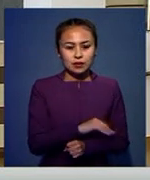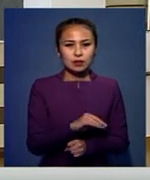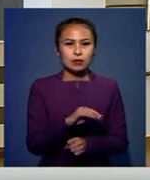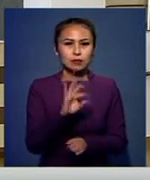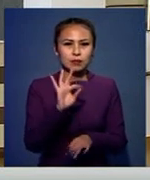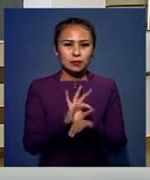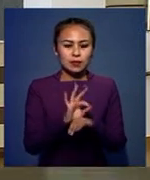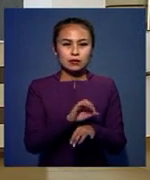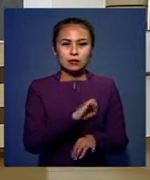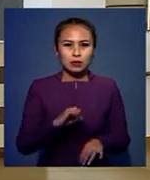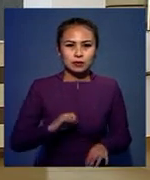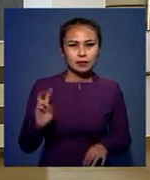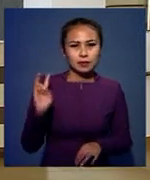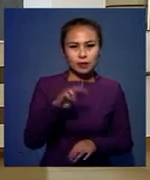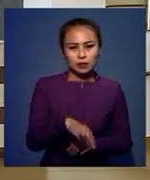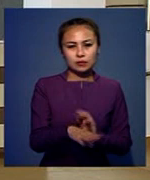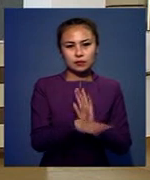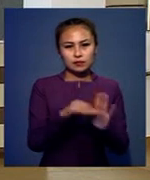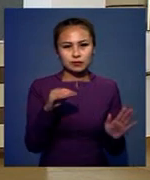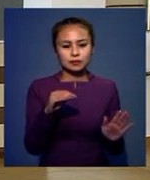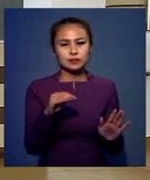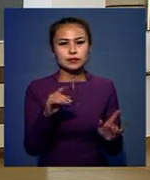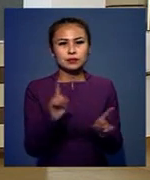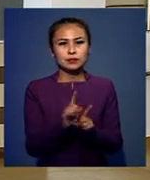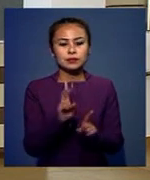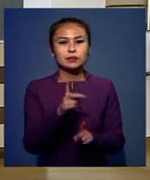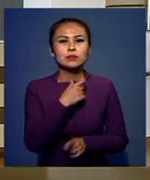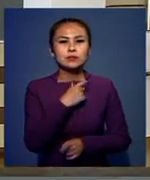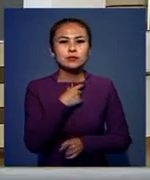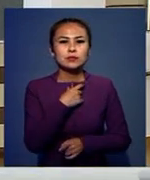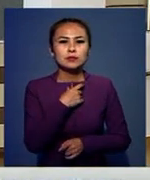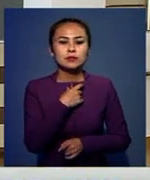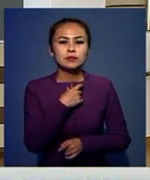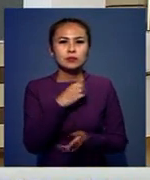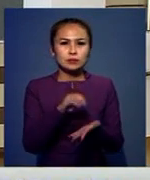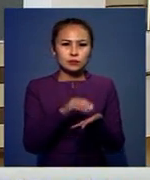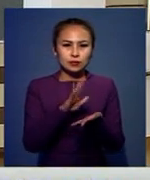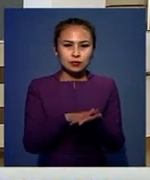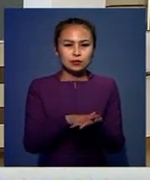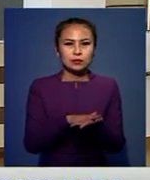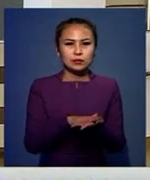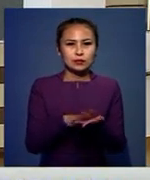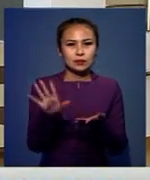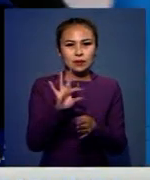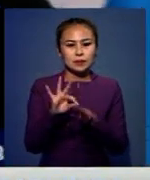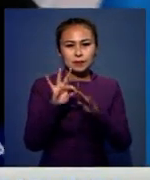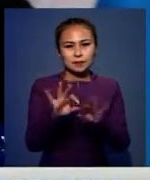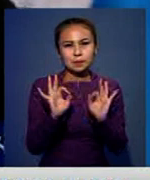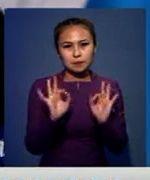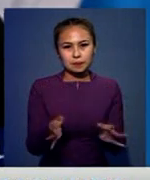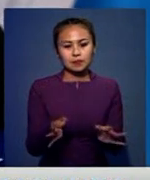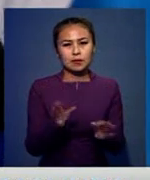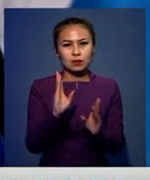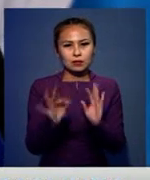Науқастар өздері келіп, сайлауларын, кімге сайлап атқандарын белгілеп, өздері жасап, бәрі дұрыс өтіп жатыр. Бәрі